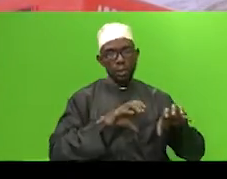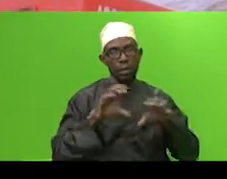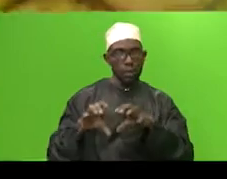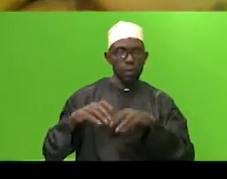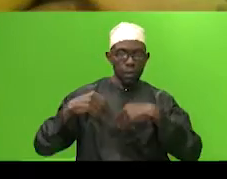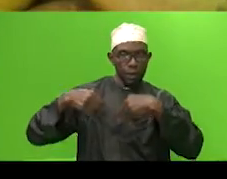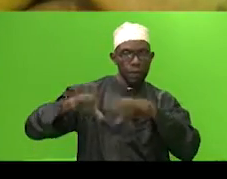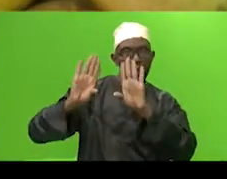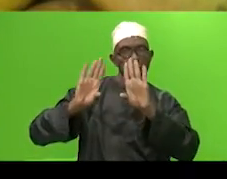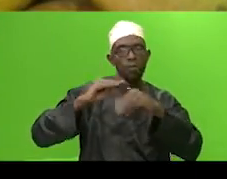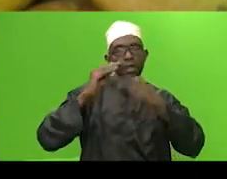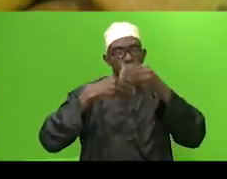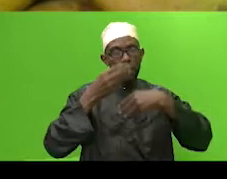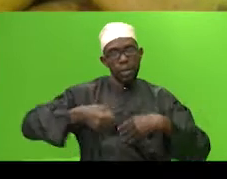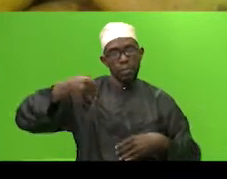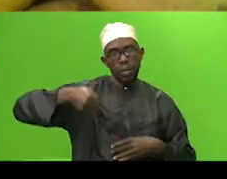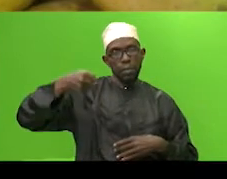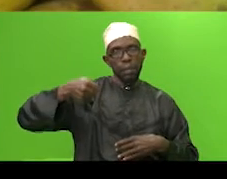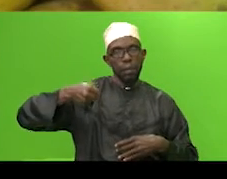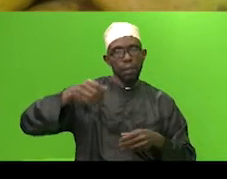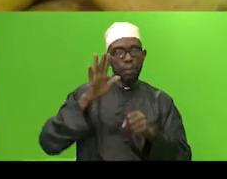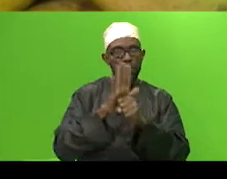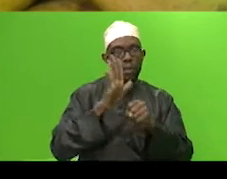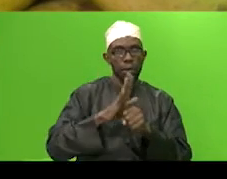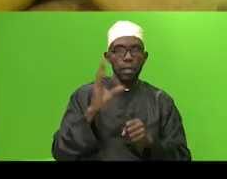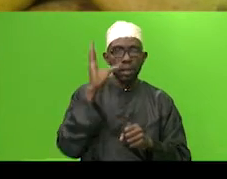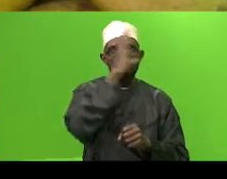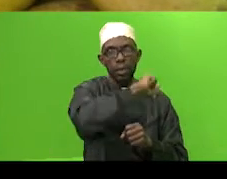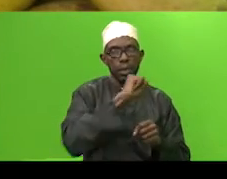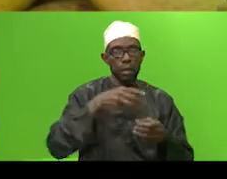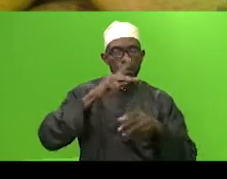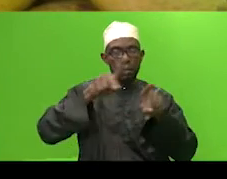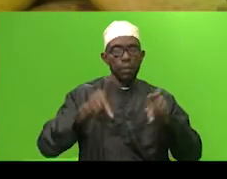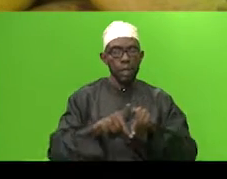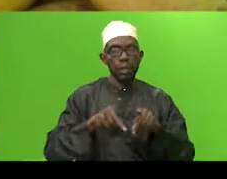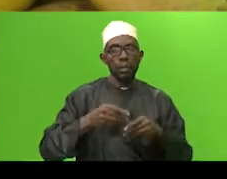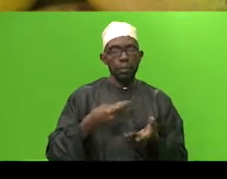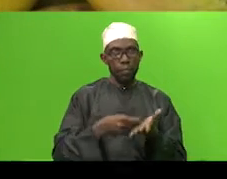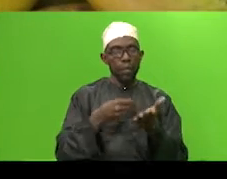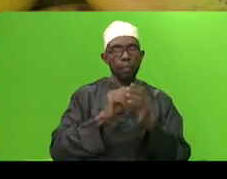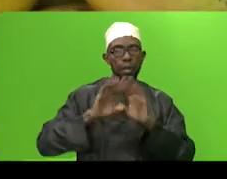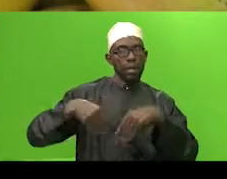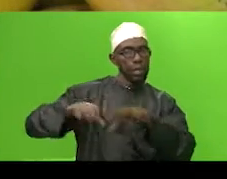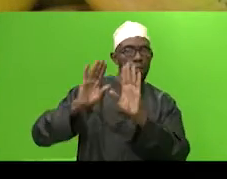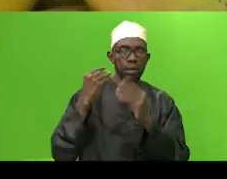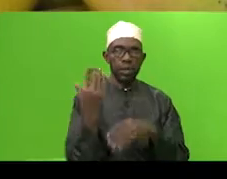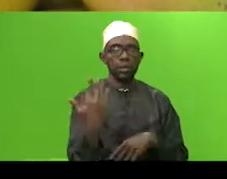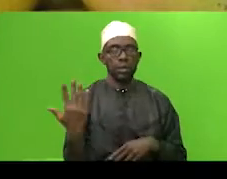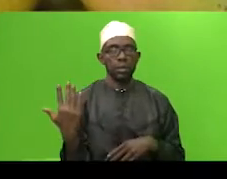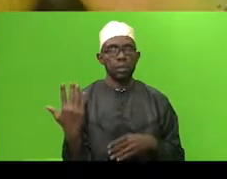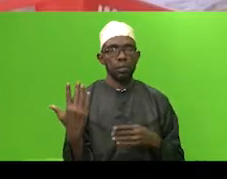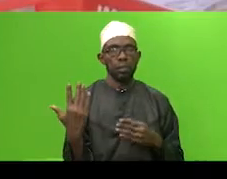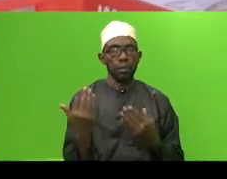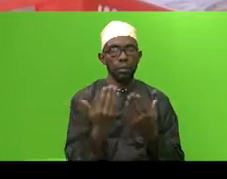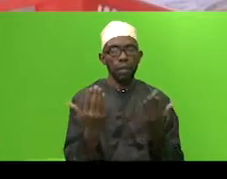mali juu umemfungia na hii karatasi na anabeba mali mingi, unakosa mali ya kumwekea, anasema hana pesa, anaacha hizo juu. Saa